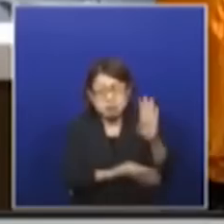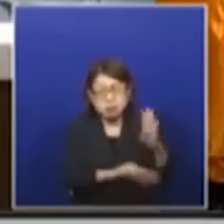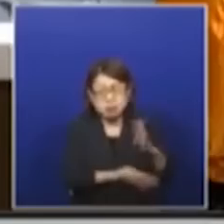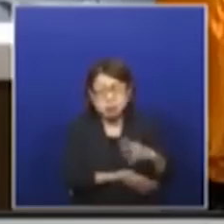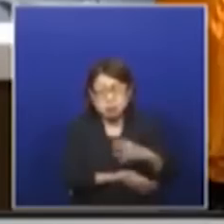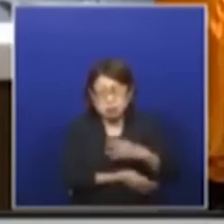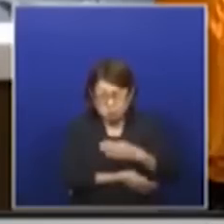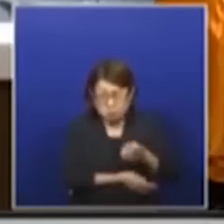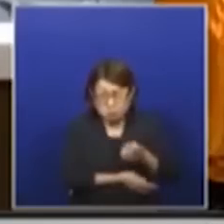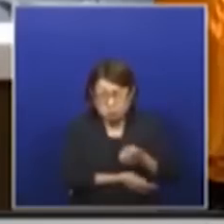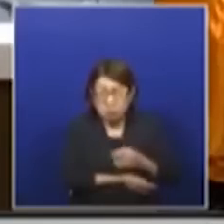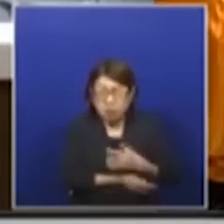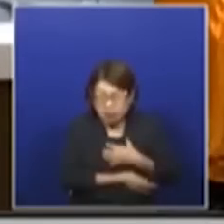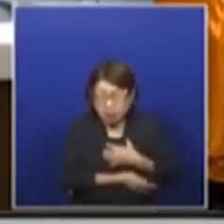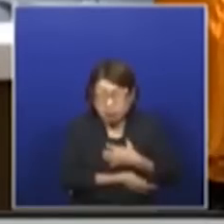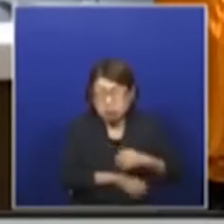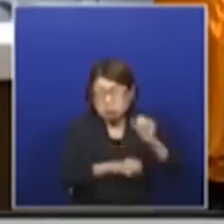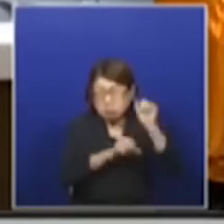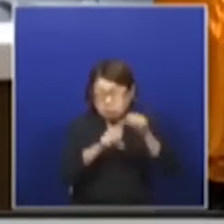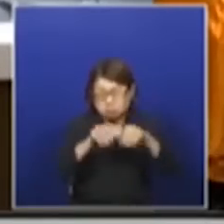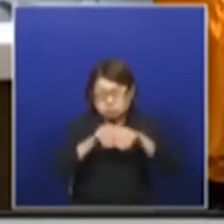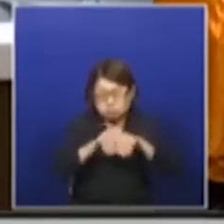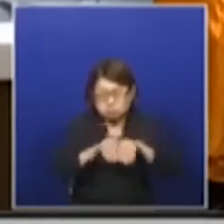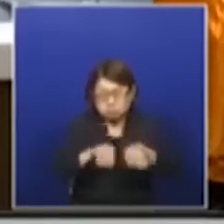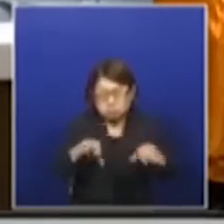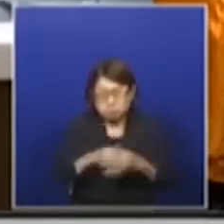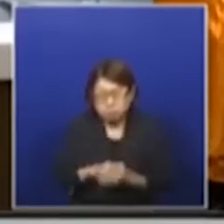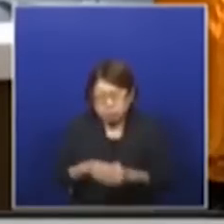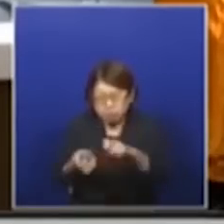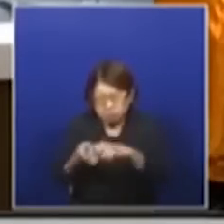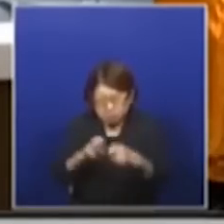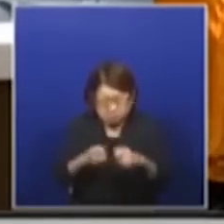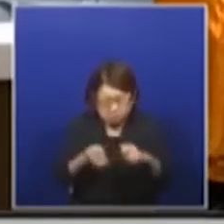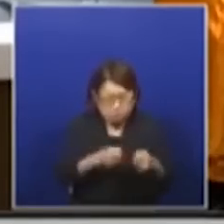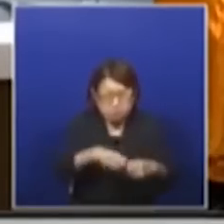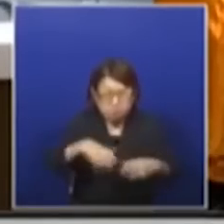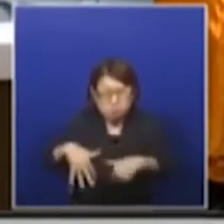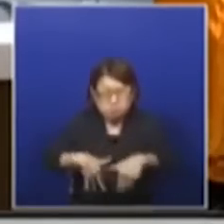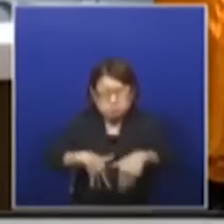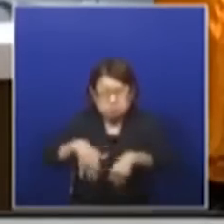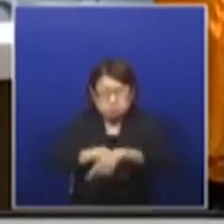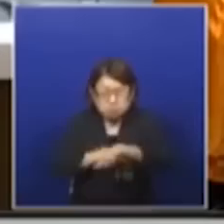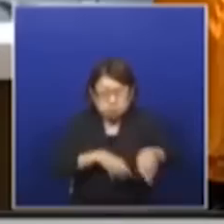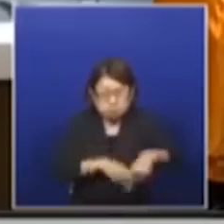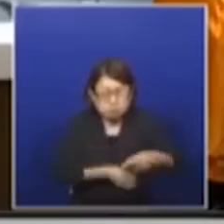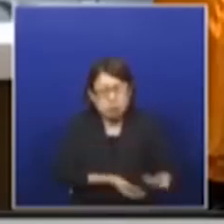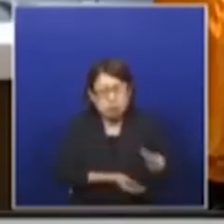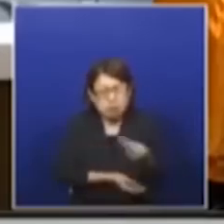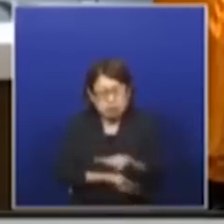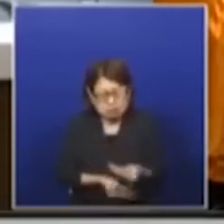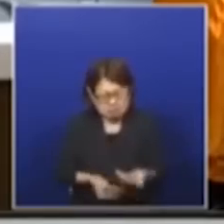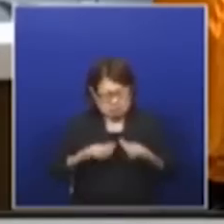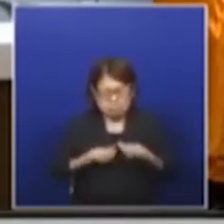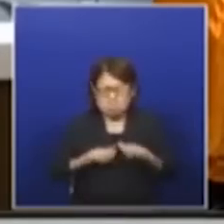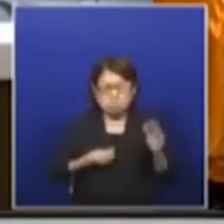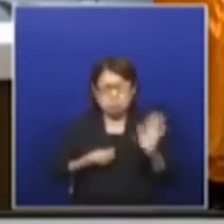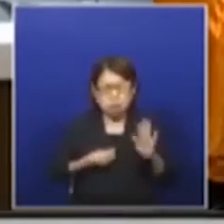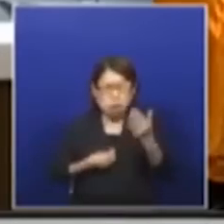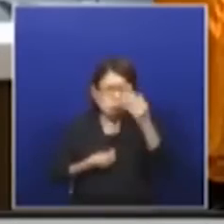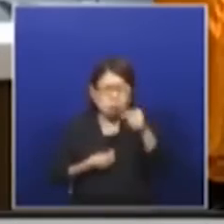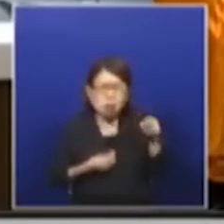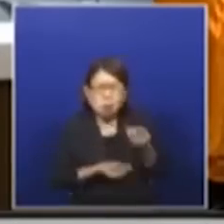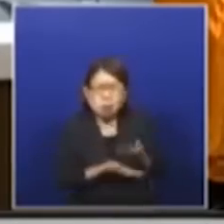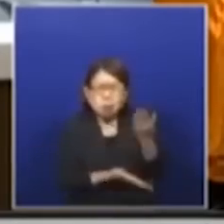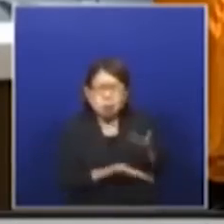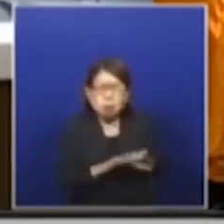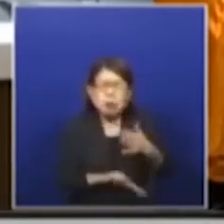ที่ประสบวิกฤตครั้งนี้ว่าจะไม่ขอใช้ผลประโยชน์จากตรงนี้เพราะพวกท่านมั่งคั่งและมีสถานะการเงินที่แข็ง